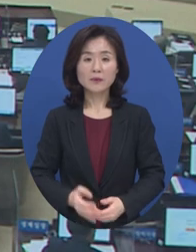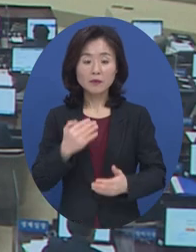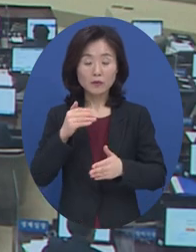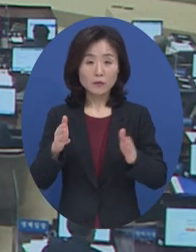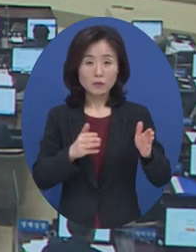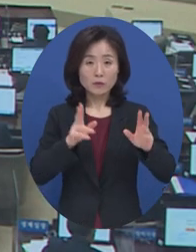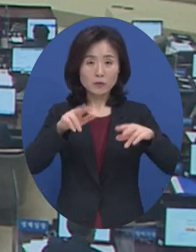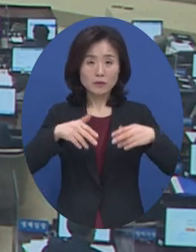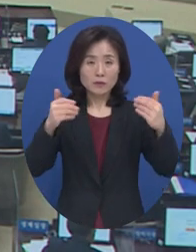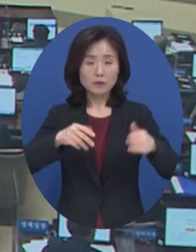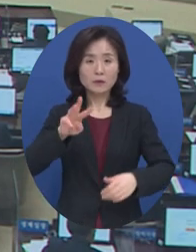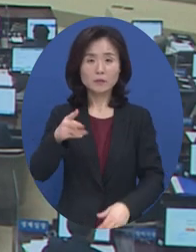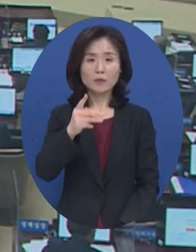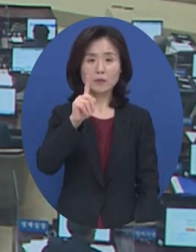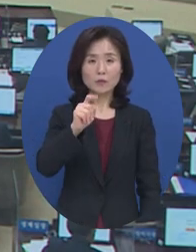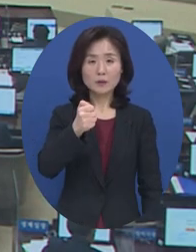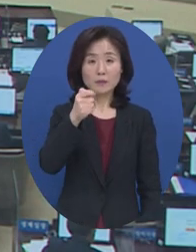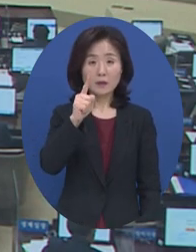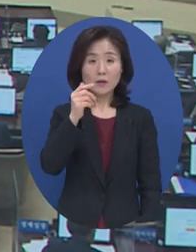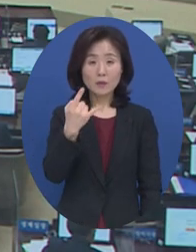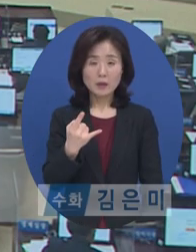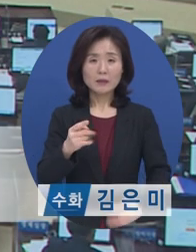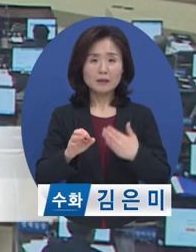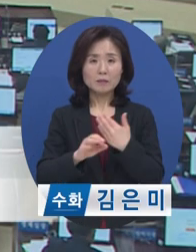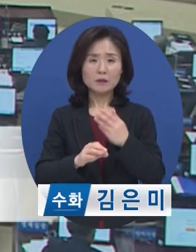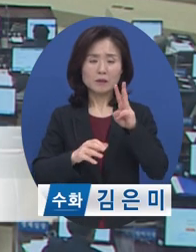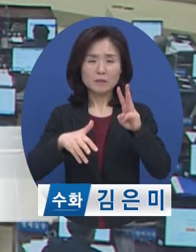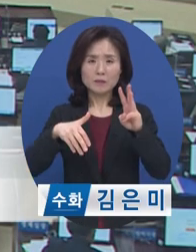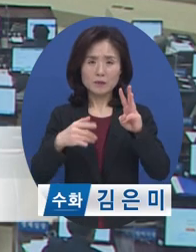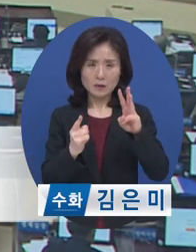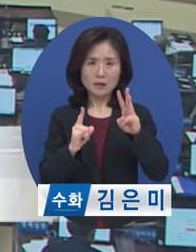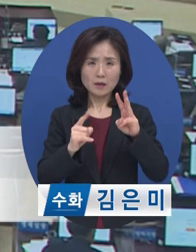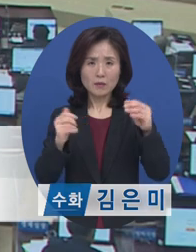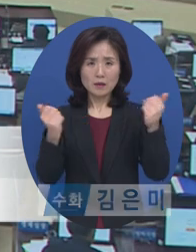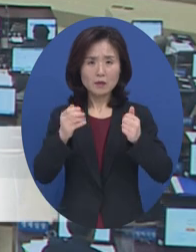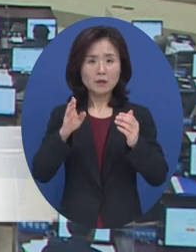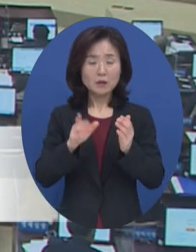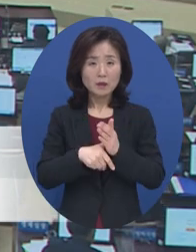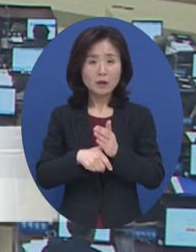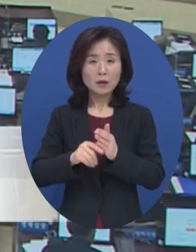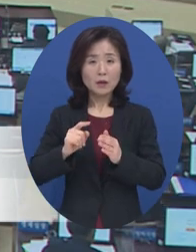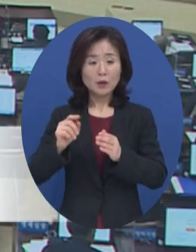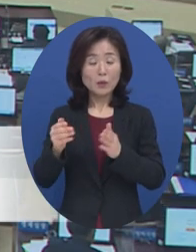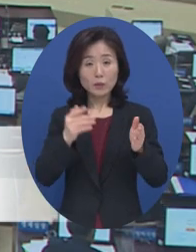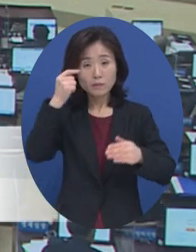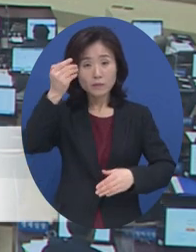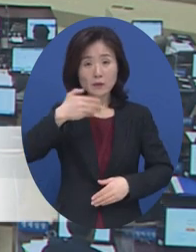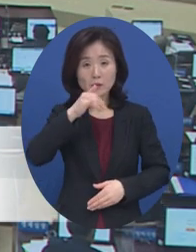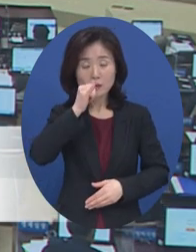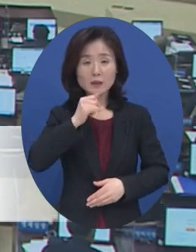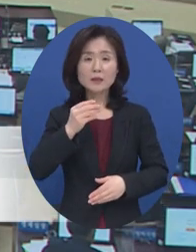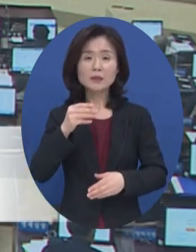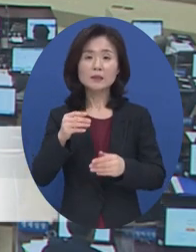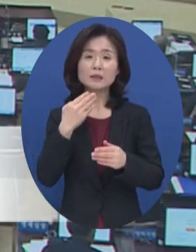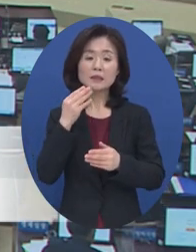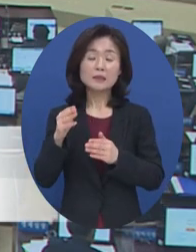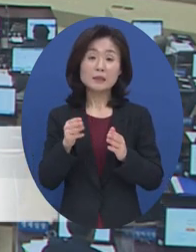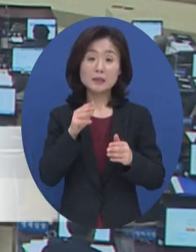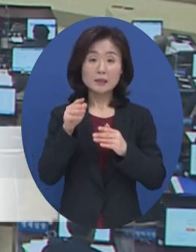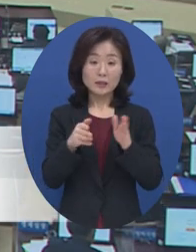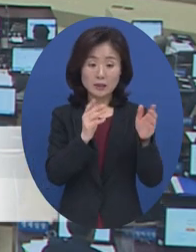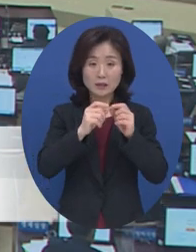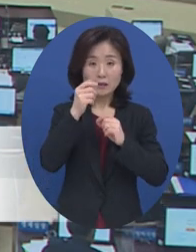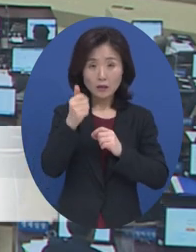경기도의회 져 3 151회 임시회 3차 본회의 에서는 도정 지리가 진행되는데요 이제 면 경기도지사는